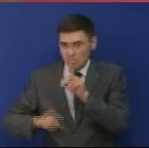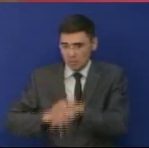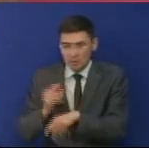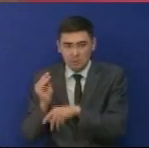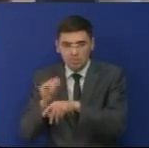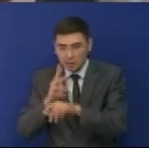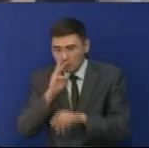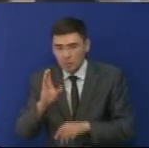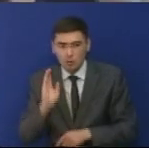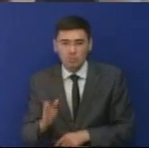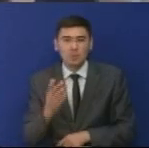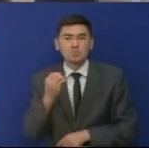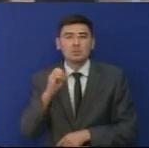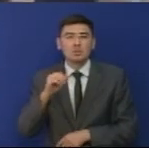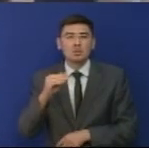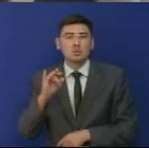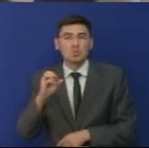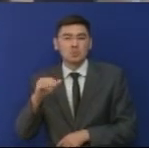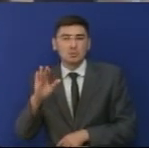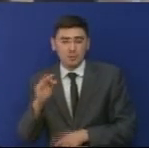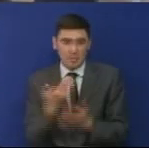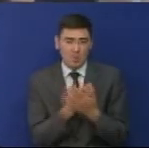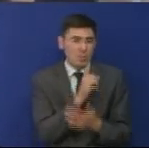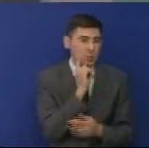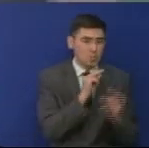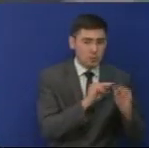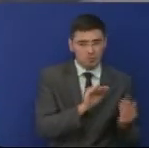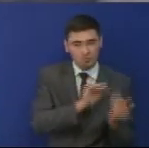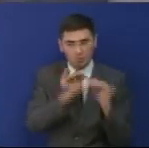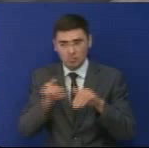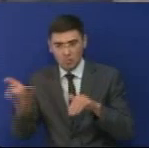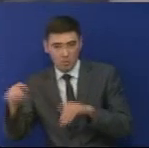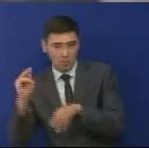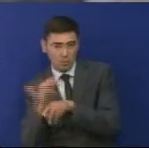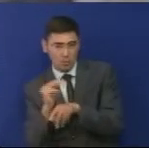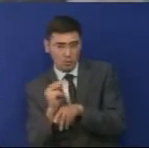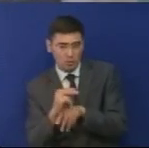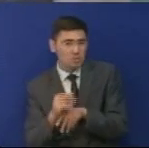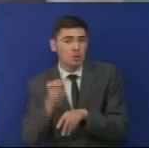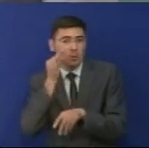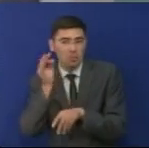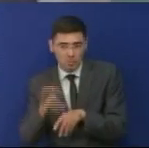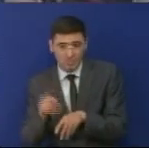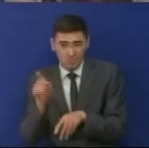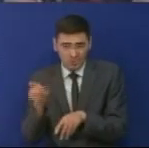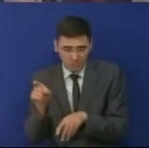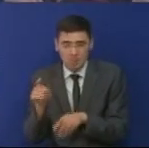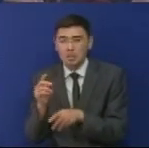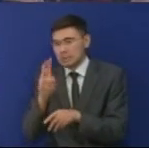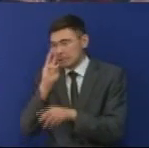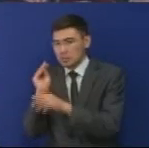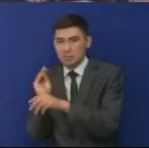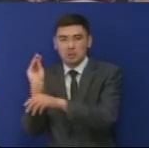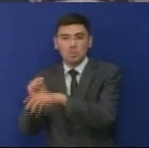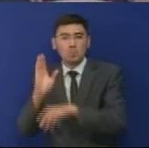того, внедрена надбавка за стажерство. Например, если молодой специалист проходит стажировку в определенной школе, за ним закрепляется наставник, имеющий стаж